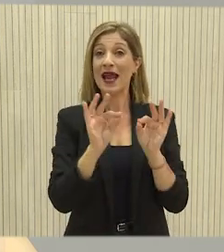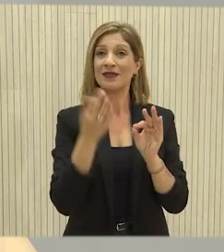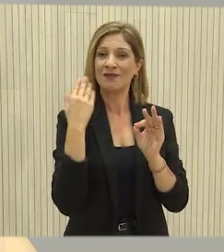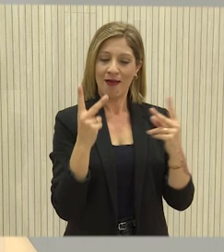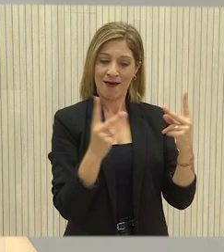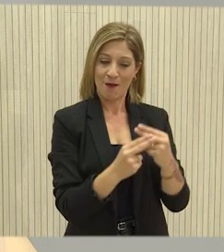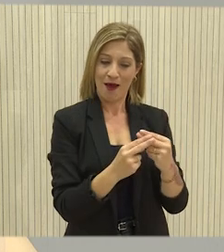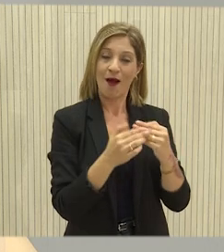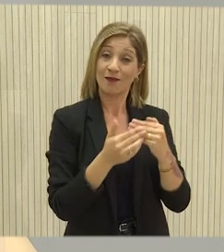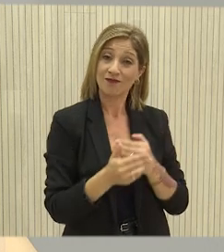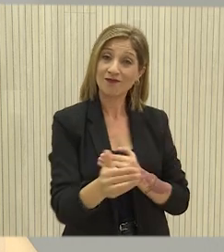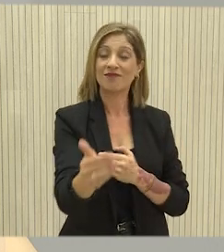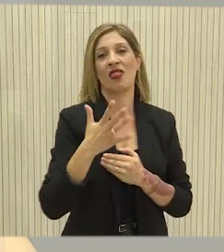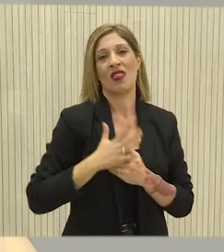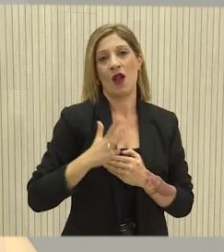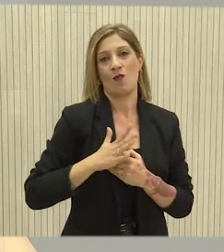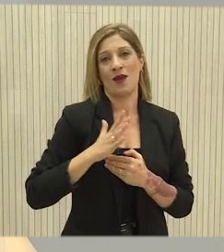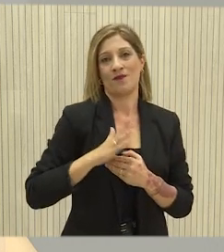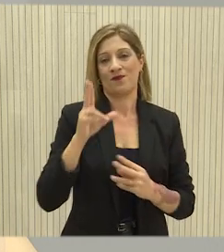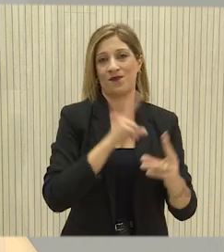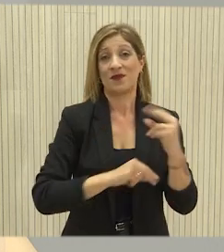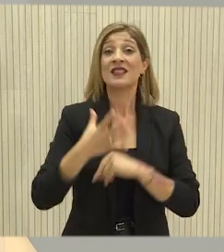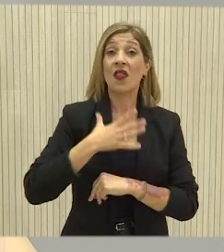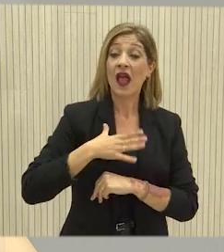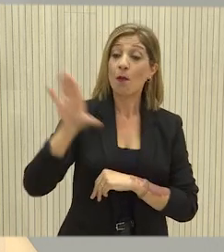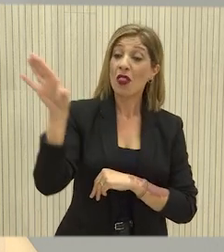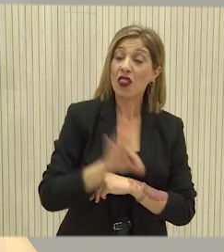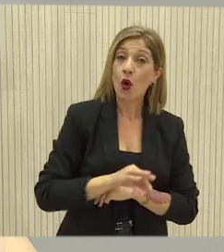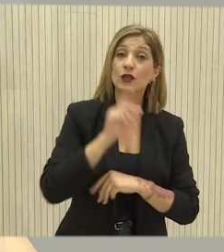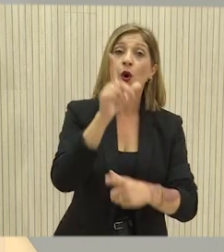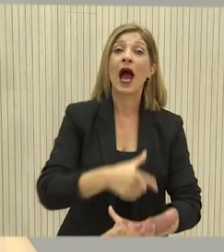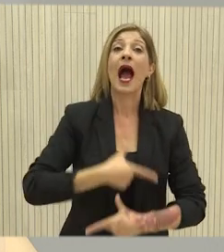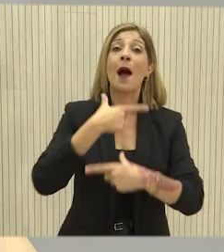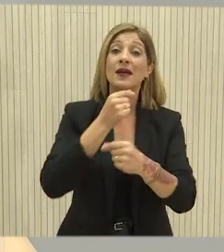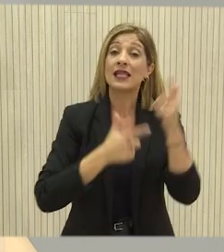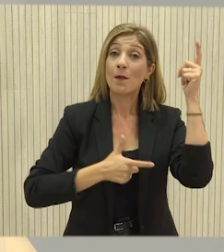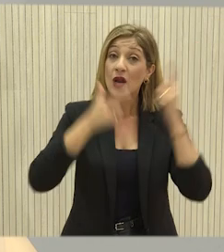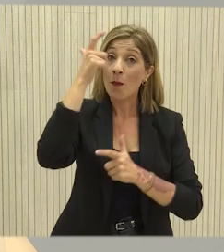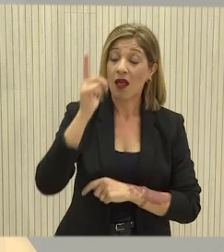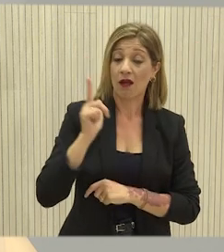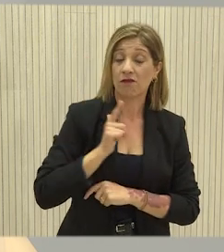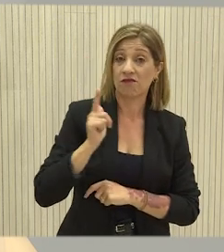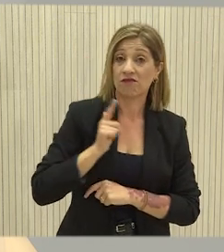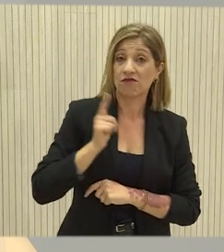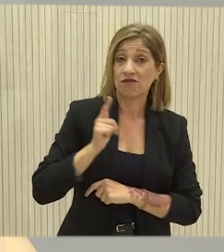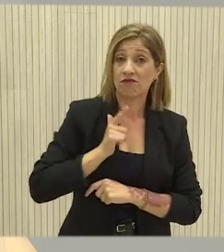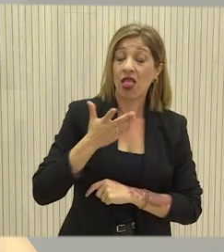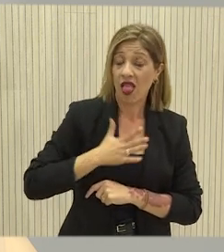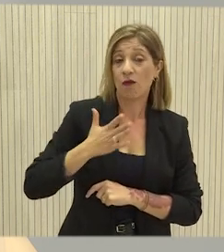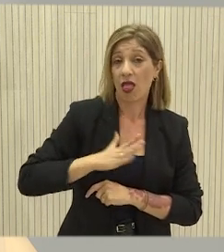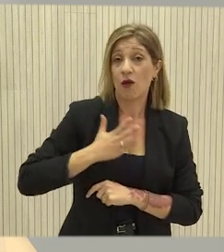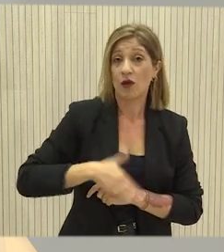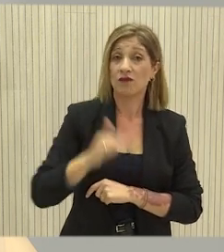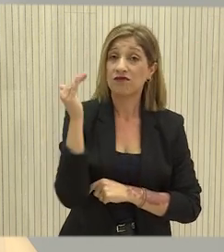διακοπεί. Οι προσπάθειές μας επικεντρώνονται στον διορισμό απεσταλμένο από πλευράς του Γενικού Γραμματέα των Ηνωμένων Εθνών με στόχο τη